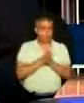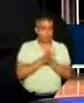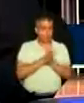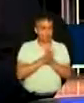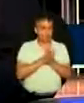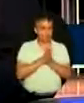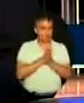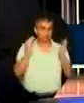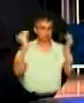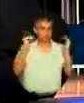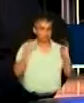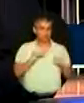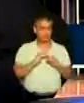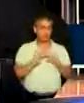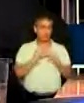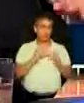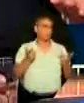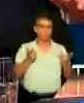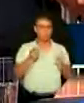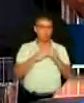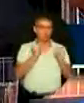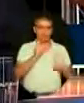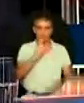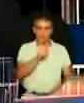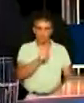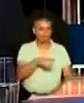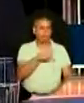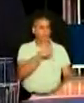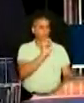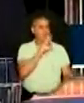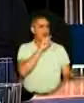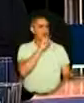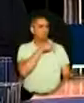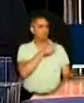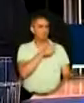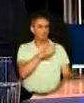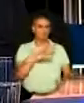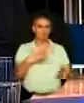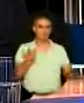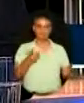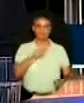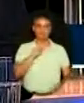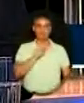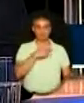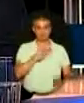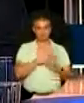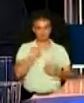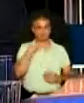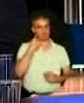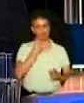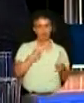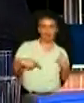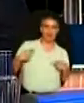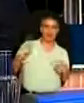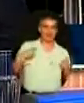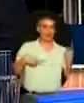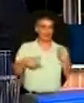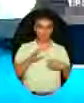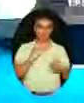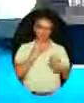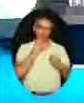כשהמוטיבציות מורדות למינימום, אז הטרור יותר, הוא לא ייעלם. ריקלין, אתה עוד לא דיברת. תראה, יריב אופנהיימר, שמעתי את ההתפתלות שלו, זה פשוט